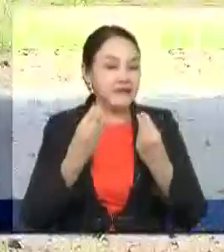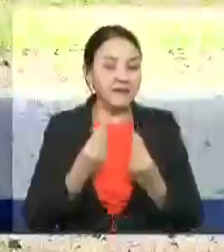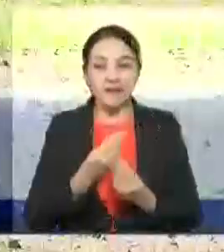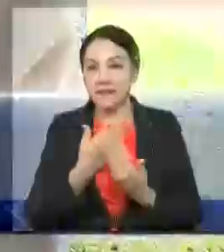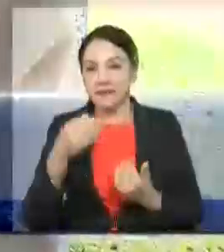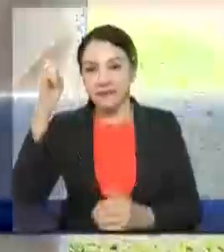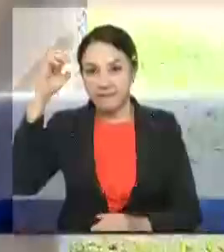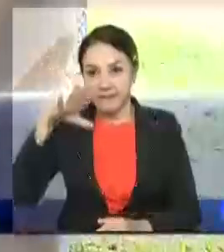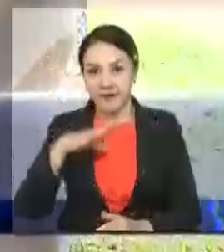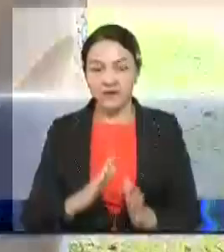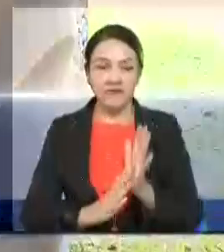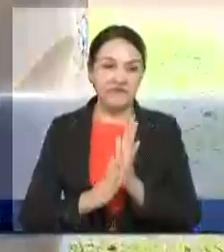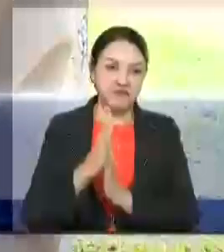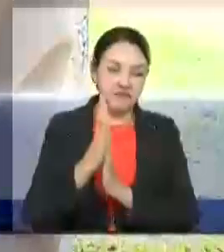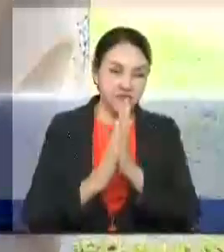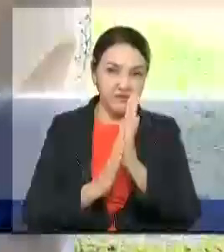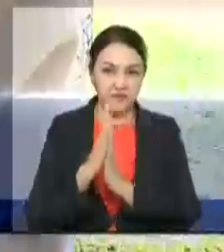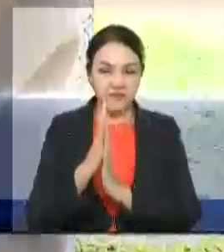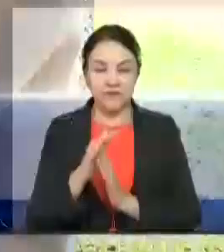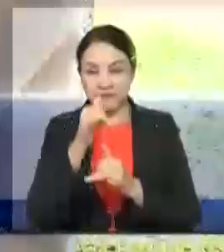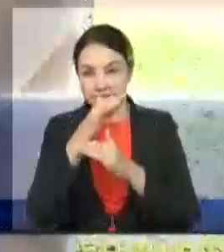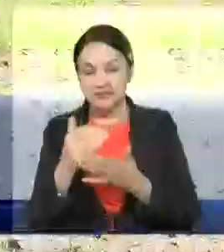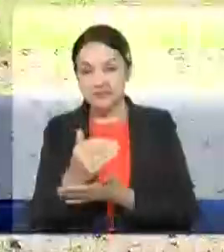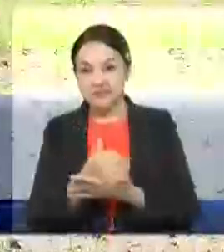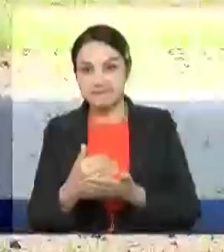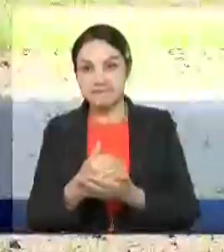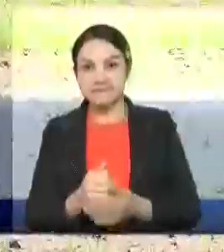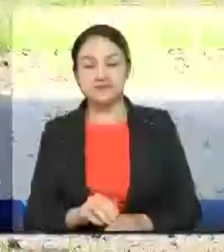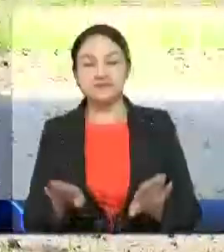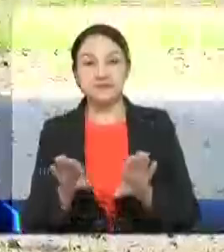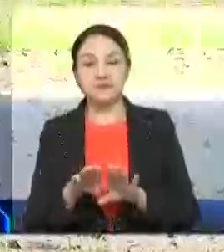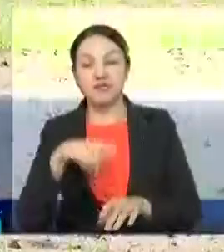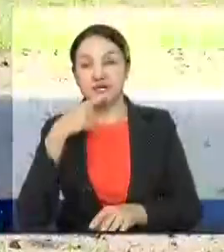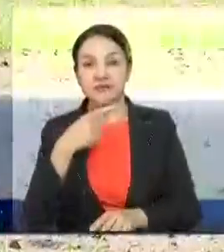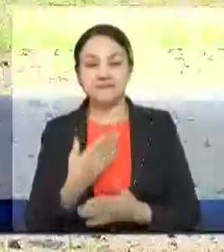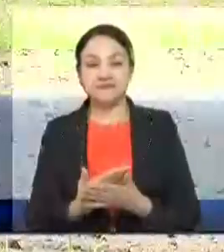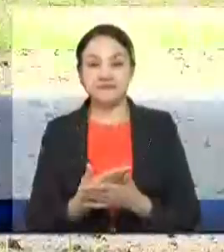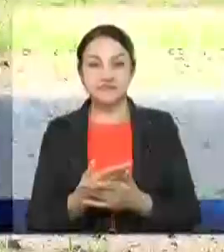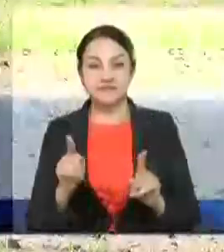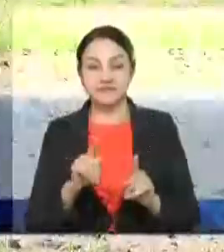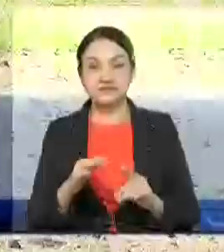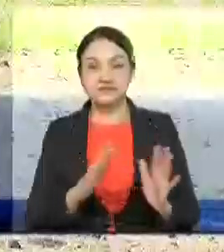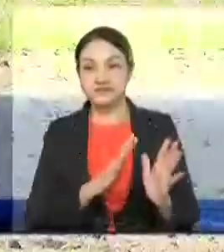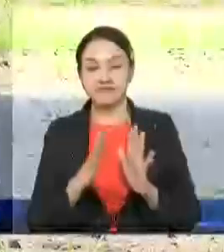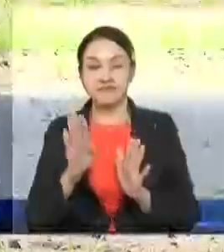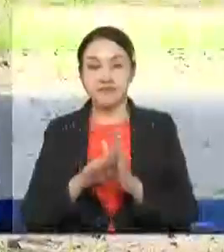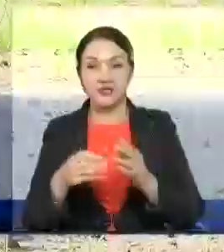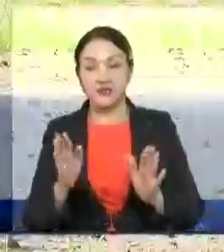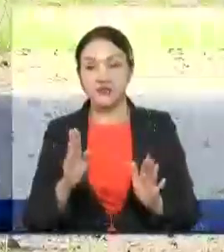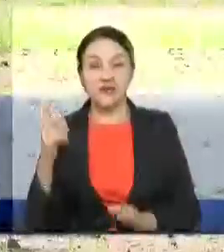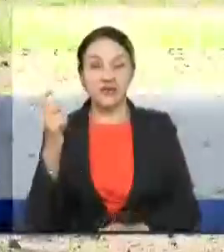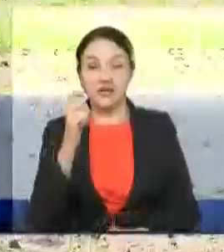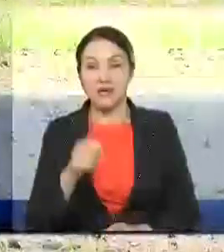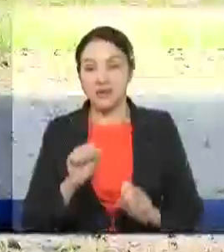освещения, высокая трава, которая не косится. Да. Соответственно, говорит о том, что парки остались бесхозными и, возможно,